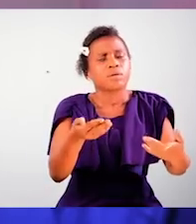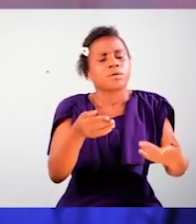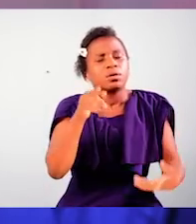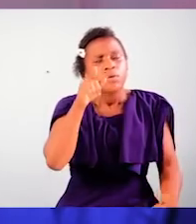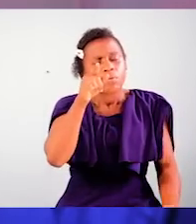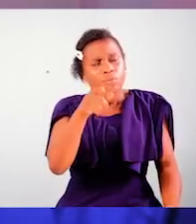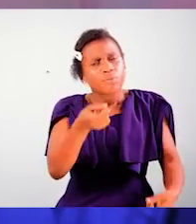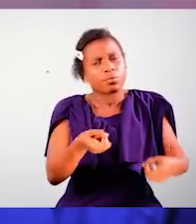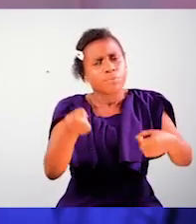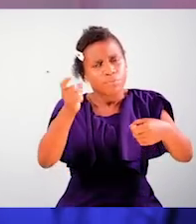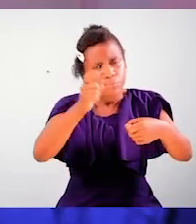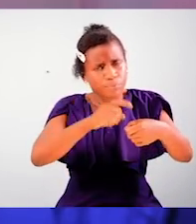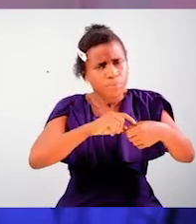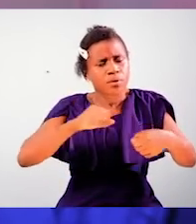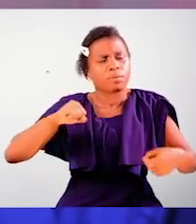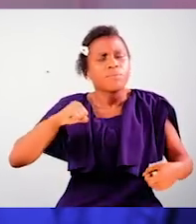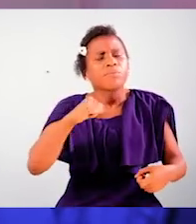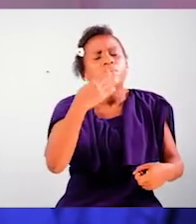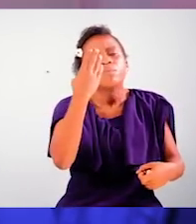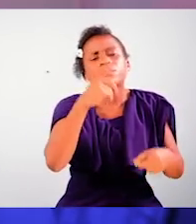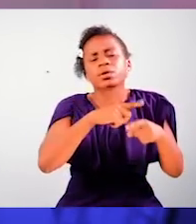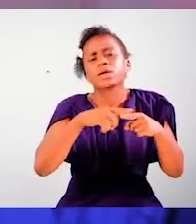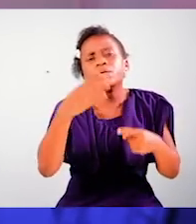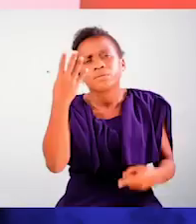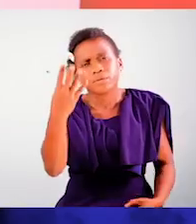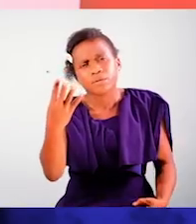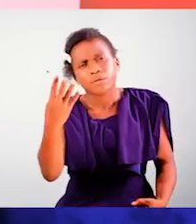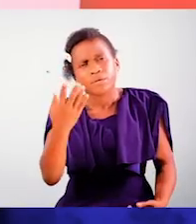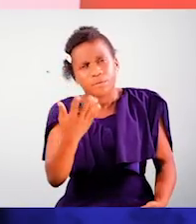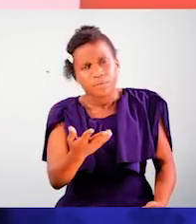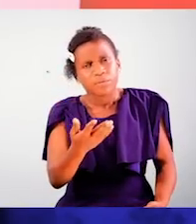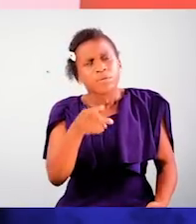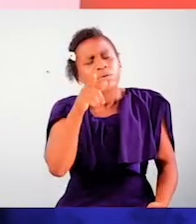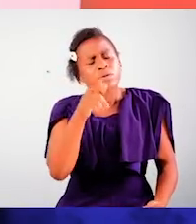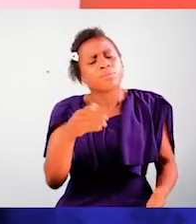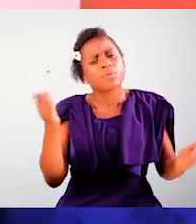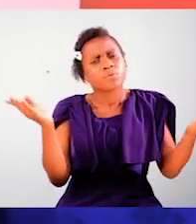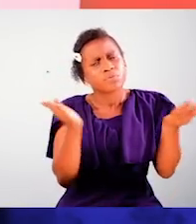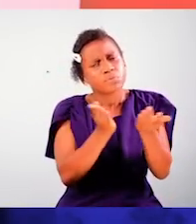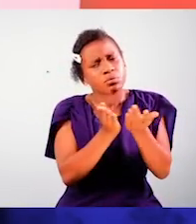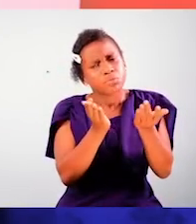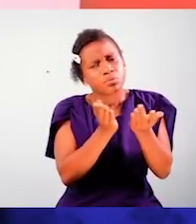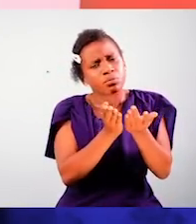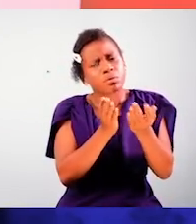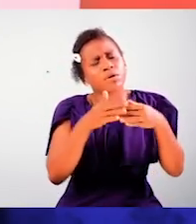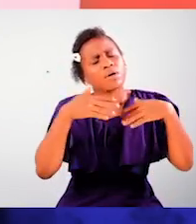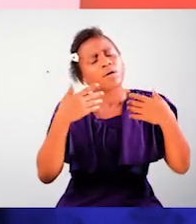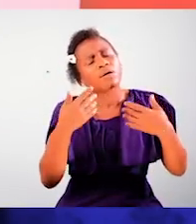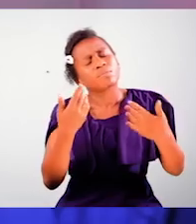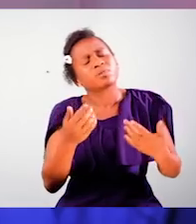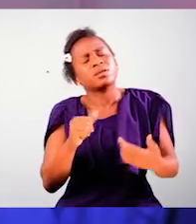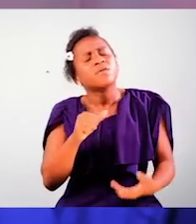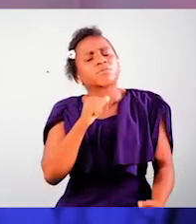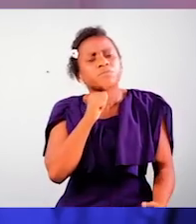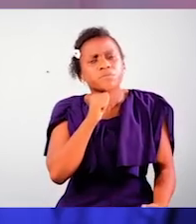400? Shule hazina, kuna shule zimefungwa nilikuwa nasoma, hazina matundu ya choo. Matundu ya choo haifiki hata inchi